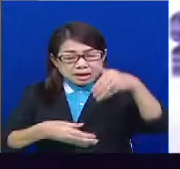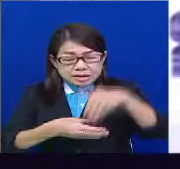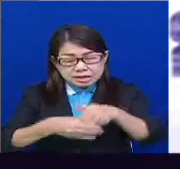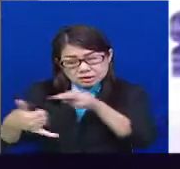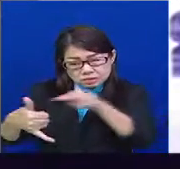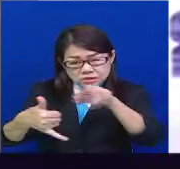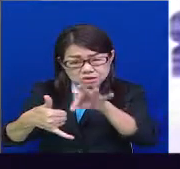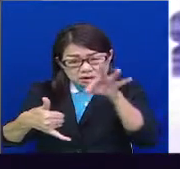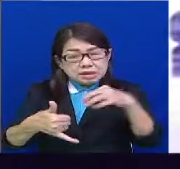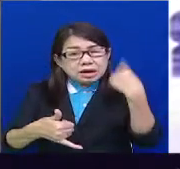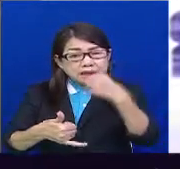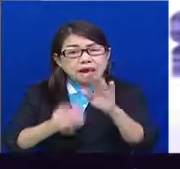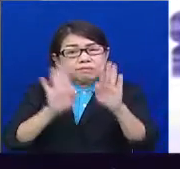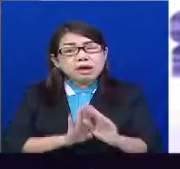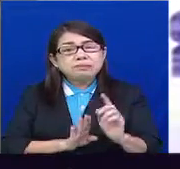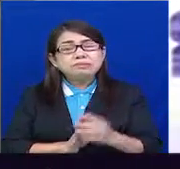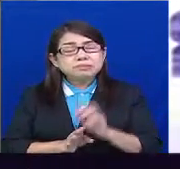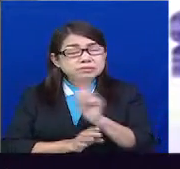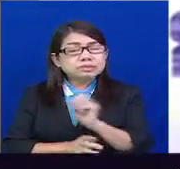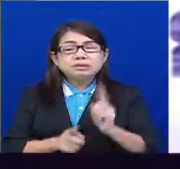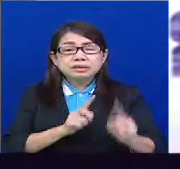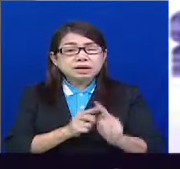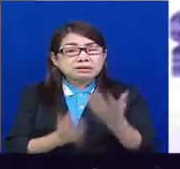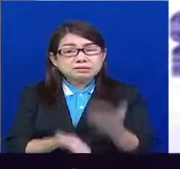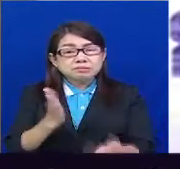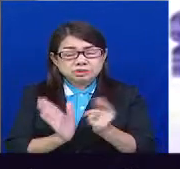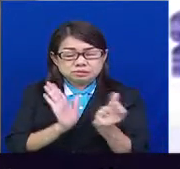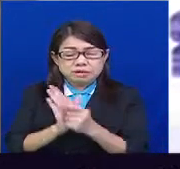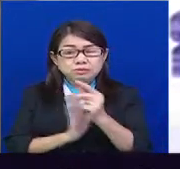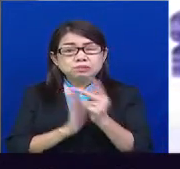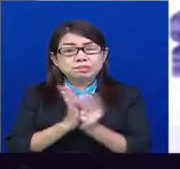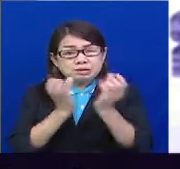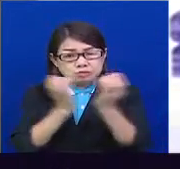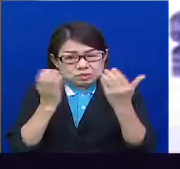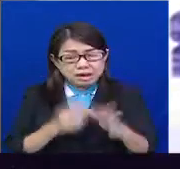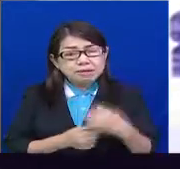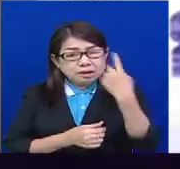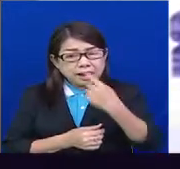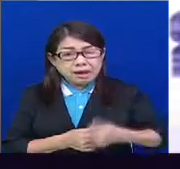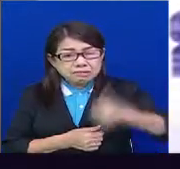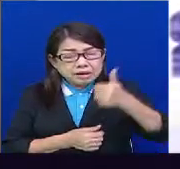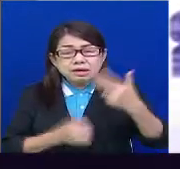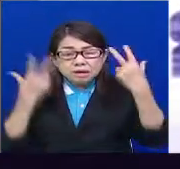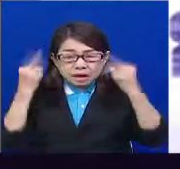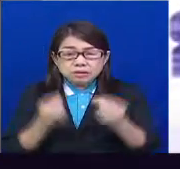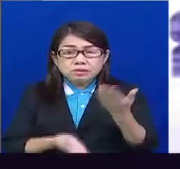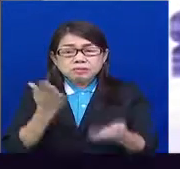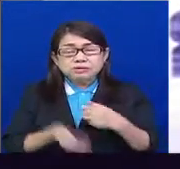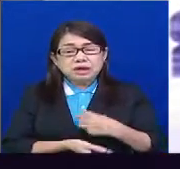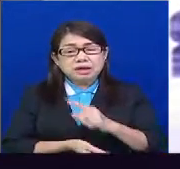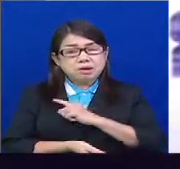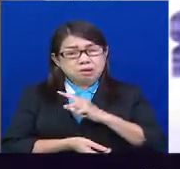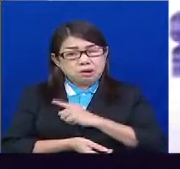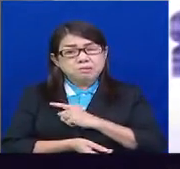ไหนผมก็ไม่รู้อ่ะมันก็มีตามรัฐธรรมนูญนัแหละนะเพราะฉะนั้นใครจะเป็นก็ไปไปหามาว่าไอ้คนเหล่าเนี้ยที่เอยากจะเป็นกันเนี่ยเ้าพร้อม